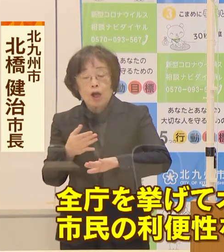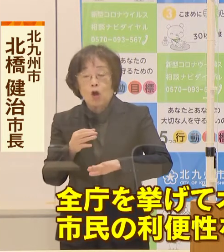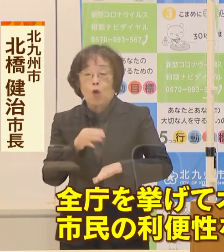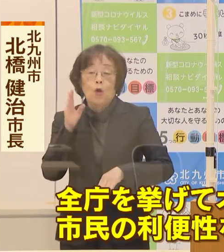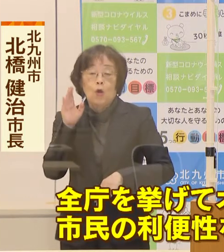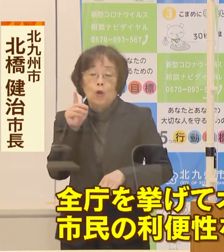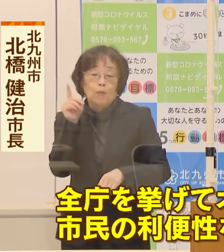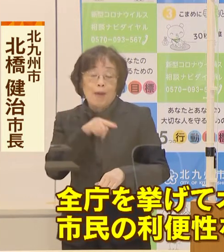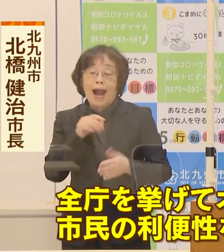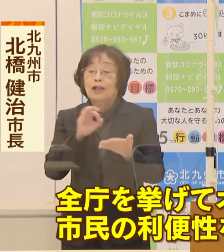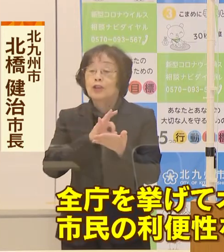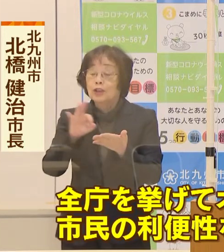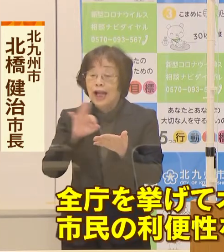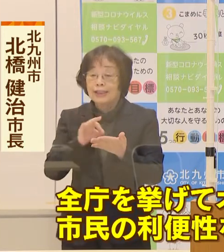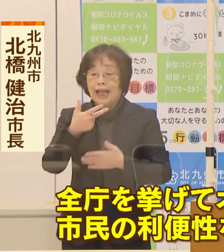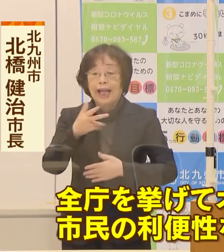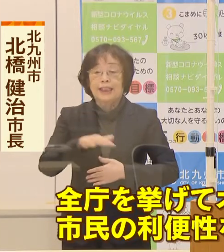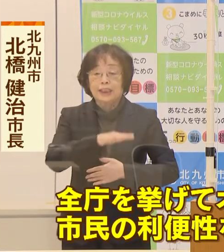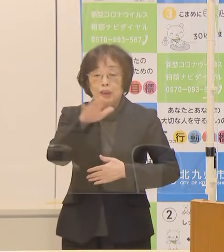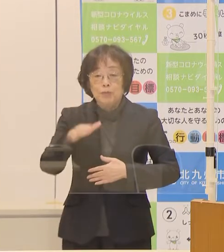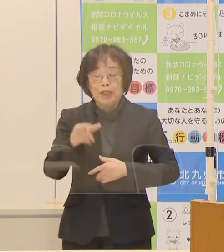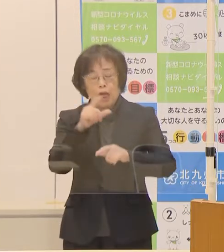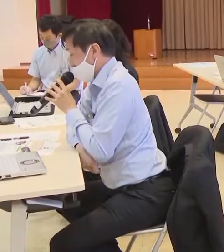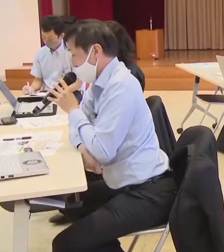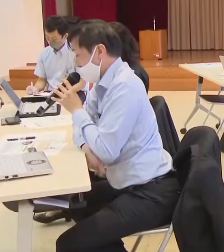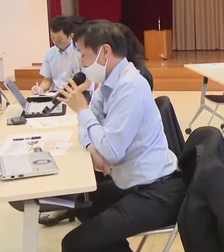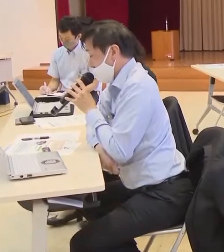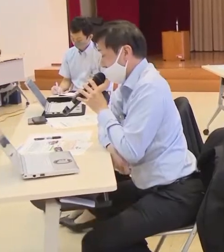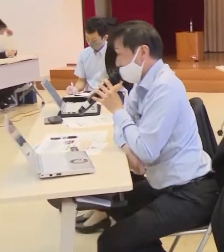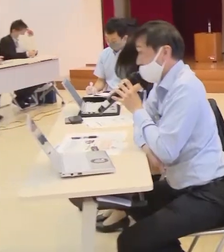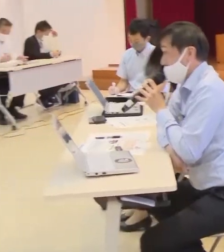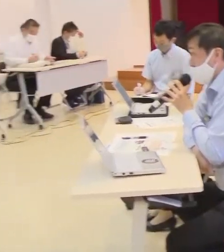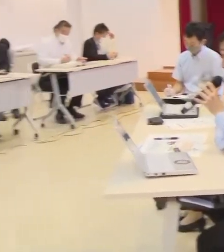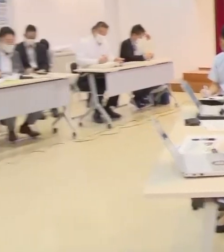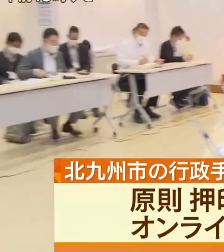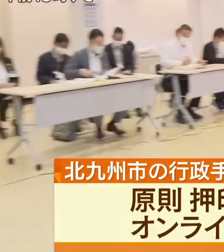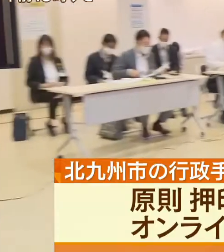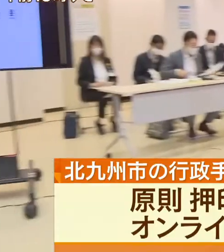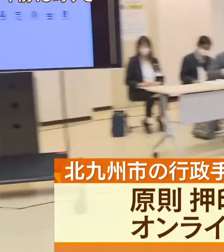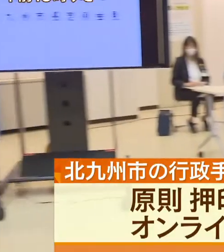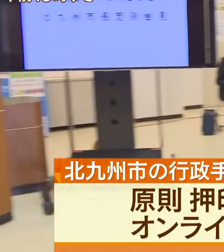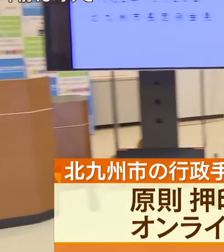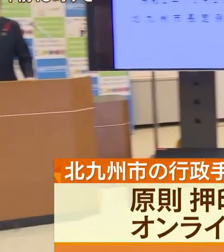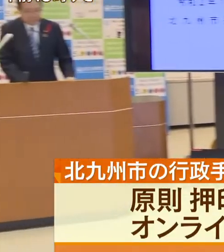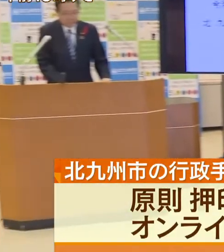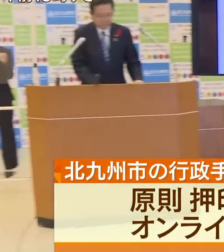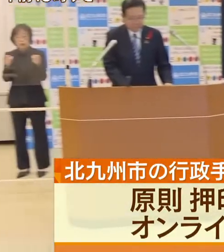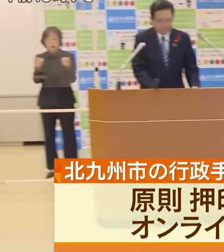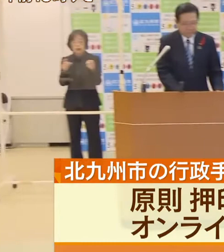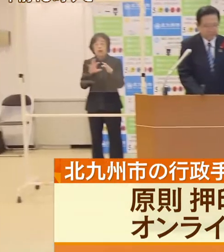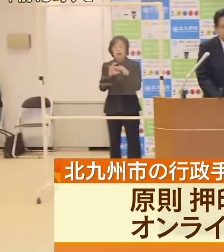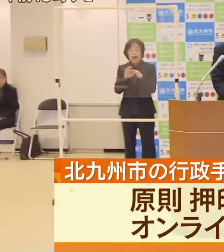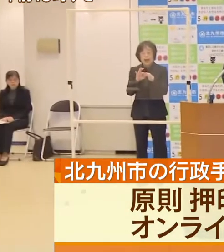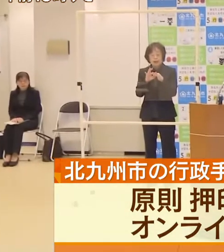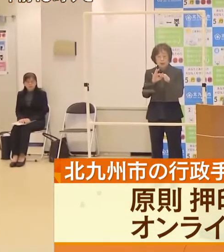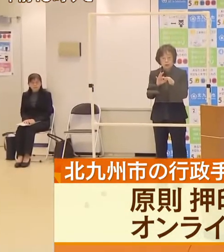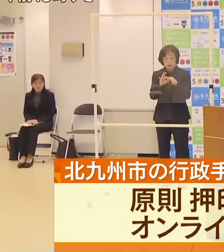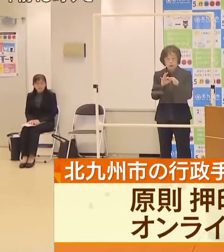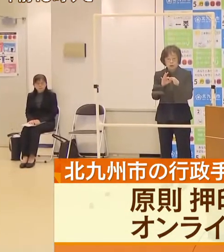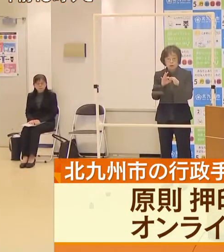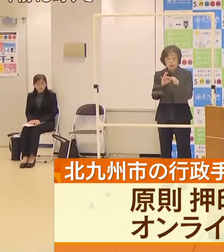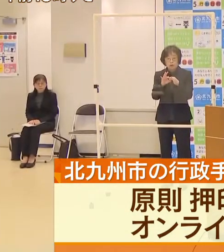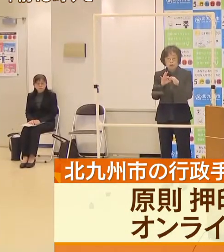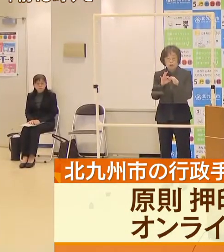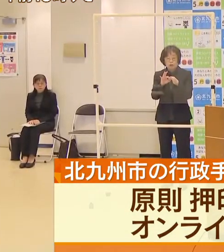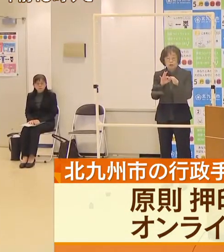の利便性を思いっきり高める。 北九州市の北橋市長は今日の定例会見で、